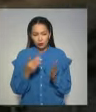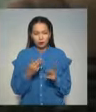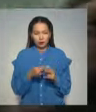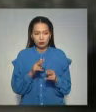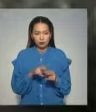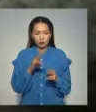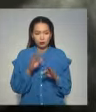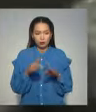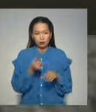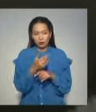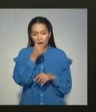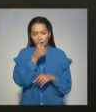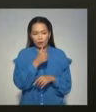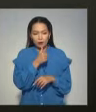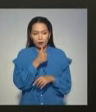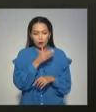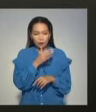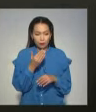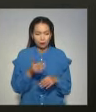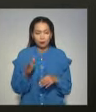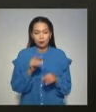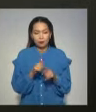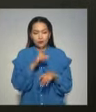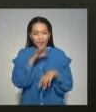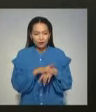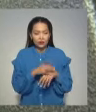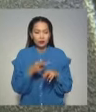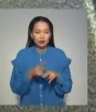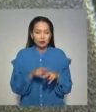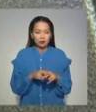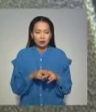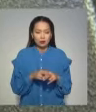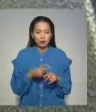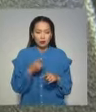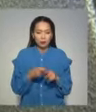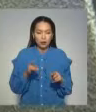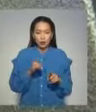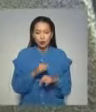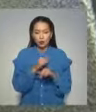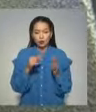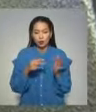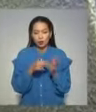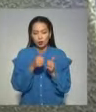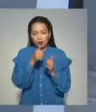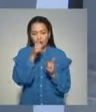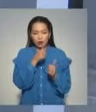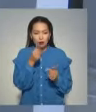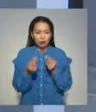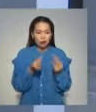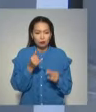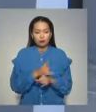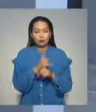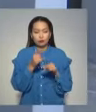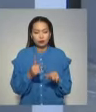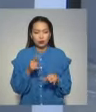спустя некоторое время жителей поставили перед фактом и в полтора раза увеличили сумму ежемесячных выплат. Их жильцов